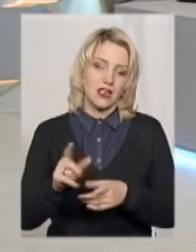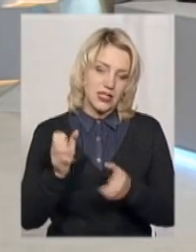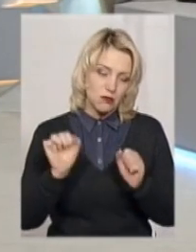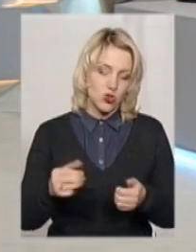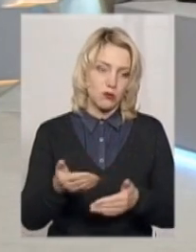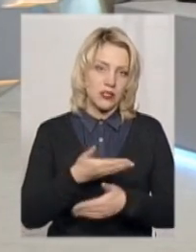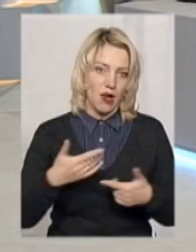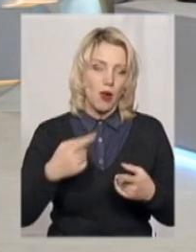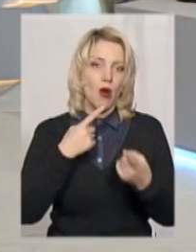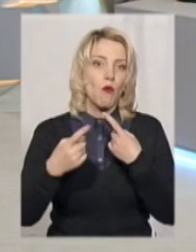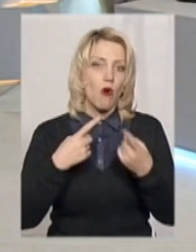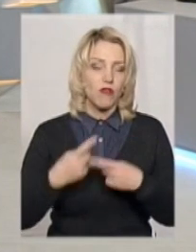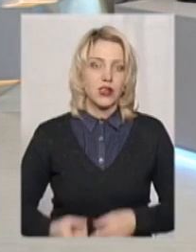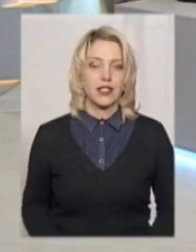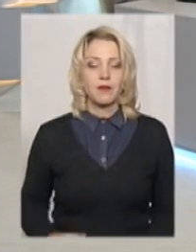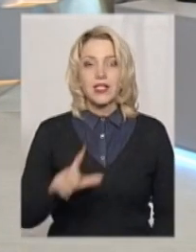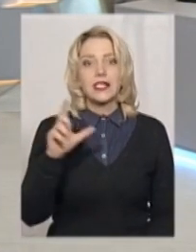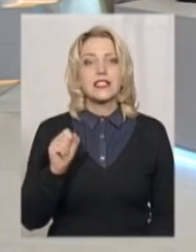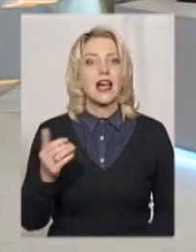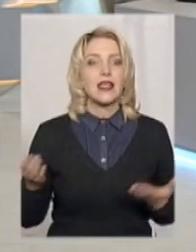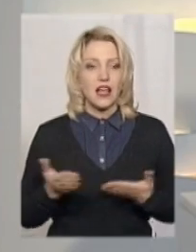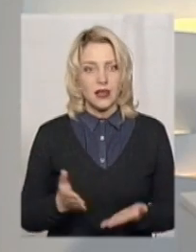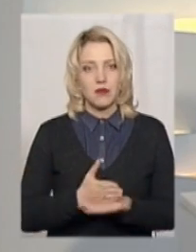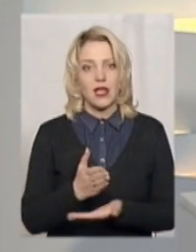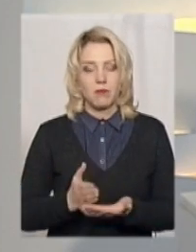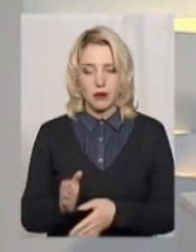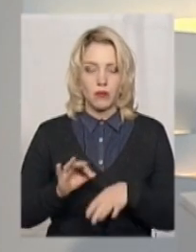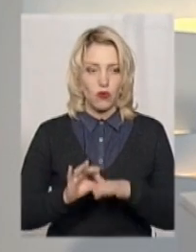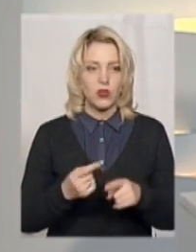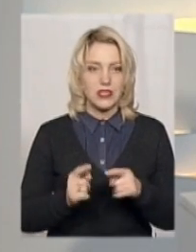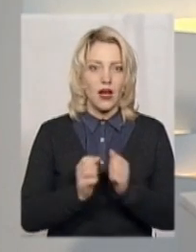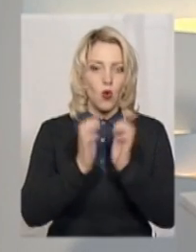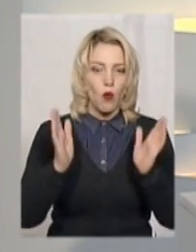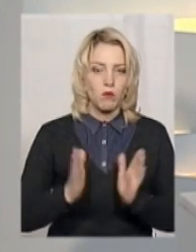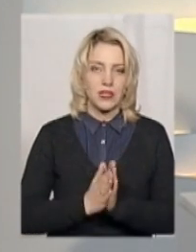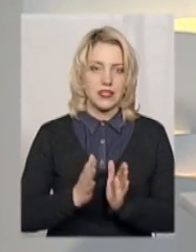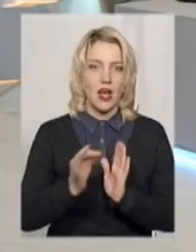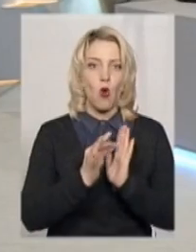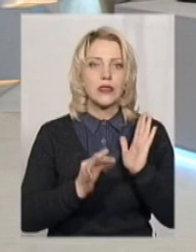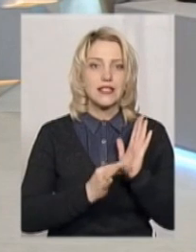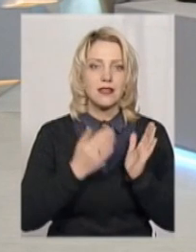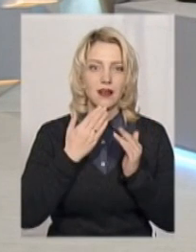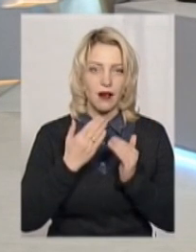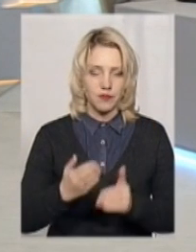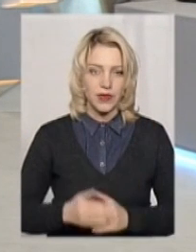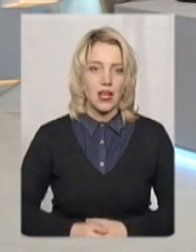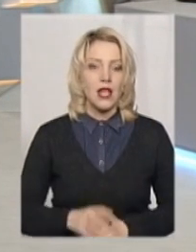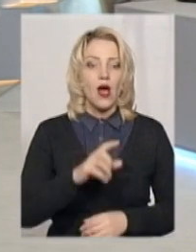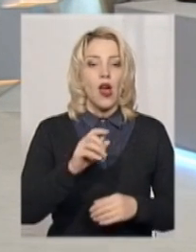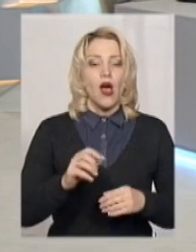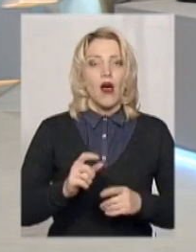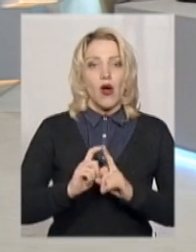зможемо з вами поговорити. А за якими напрямками проводиться комплексна оцінка? Комплексна